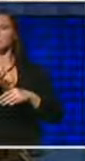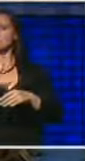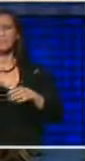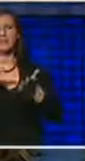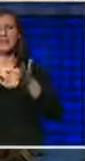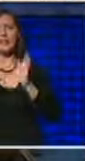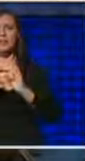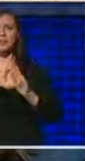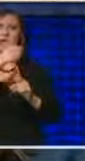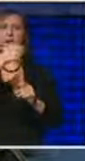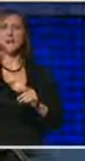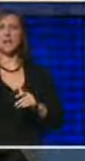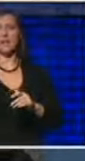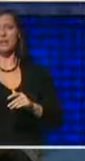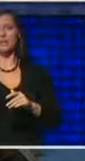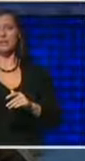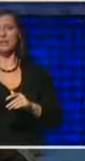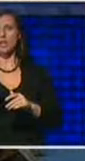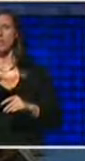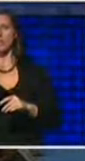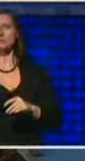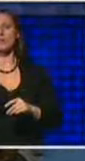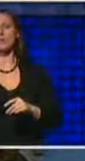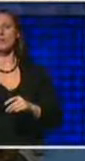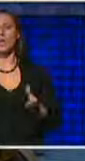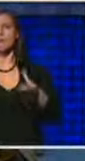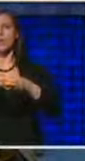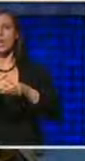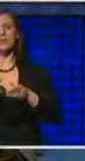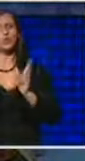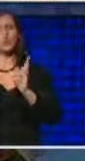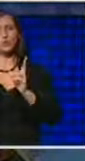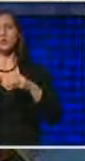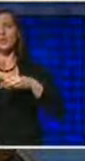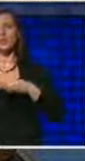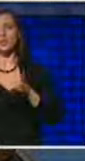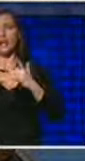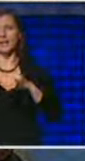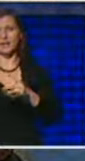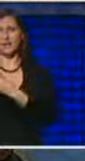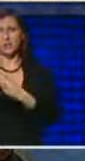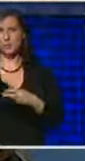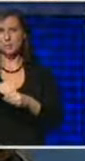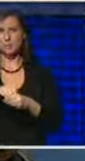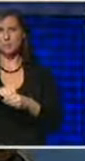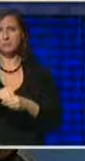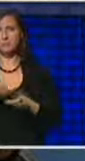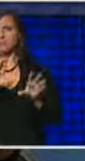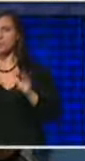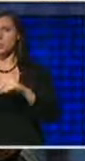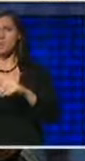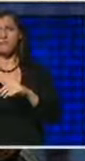kerületben van egy vagy két képviselőnk az ottani képviselőtestületben, ez nagyon fontos, hogy részt vegyenek a helyi döntéshozatalban. Számos